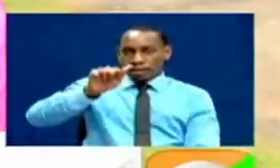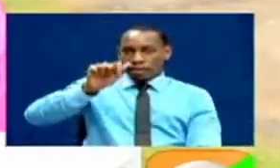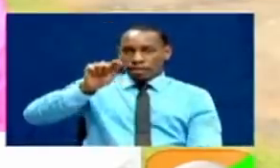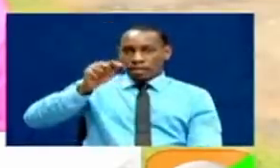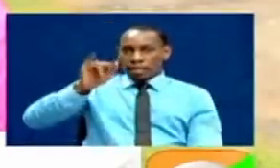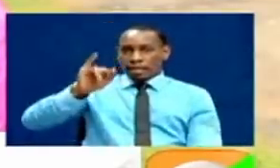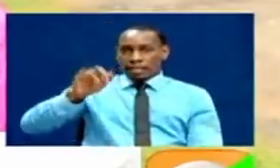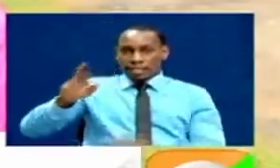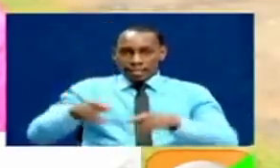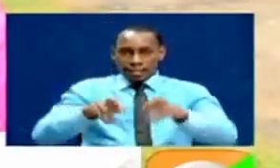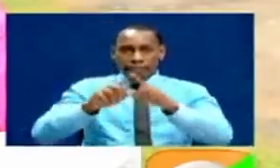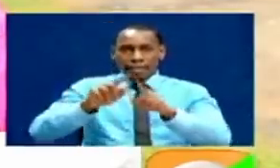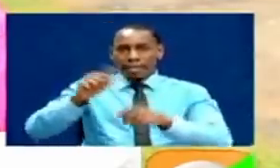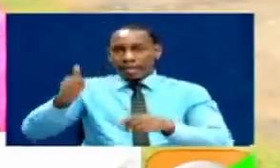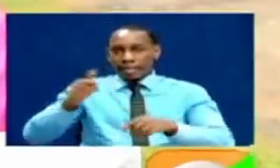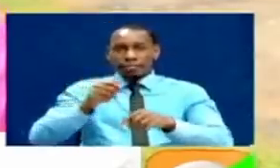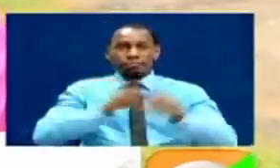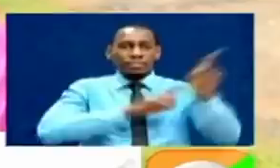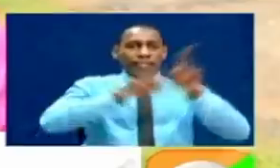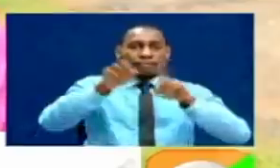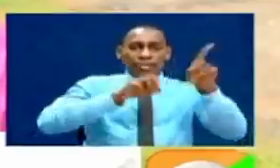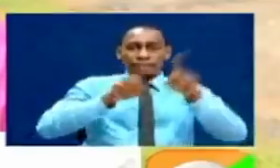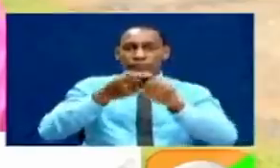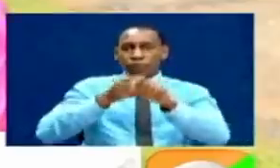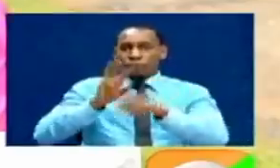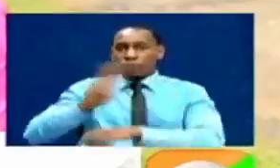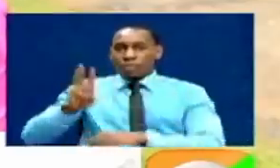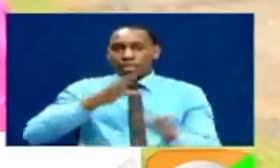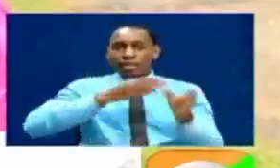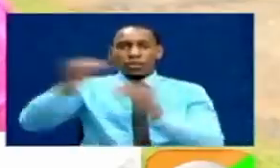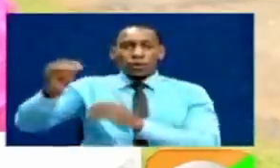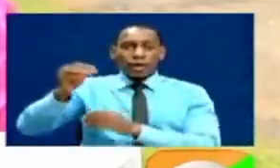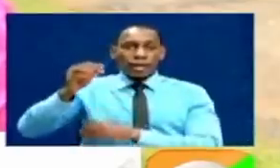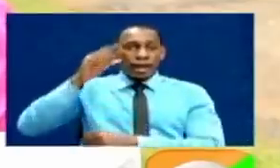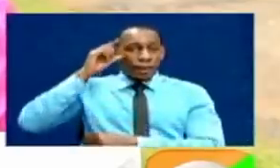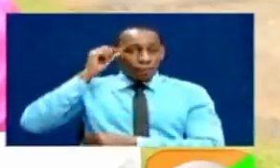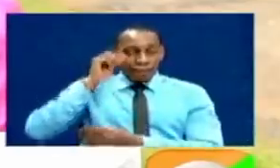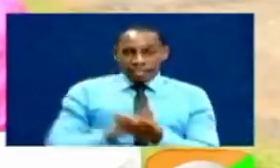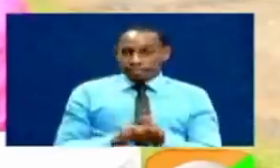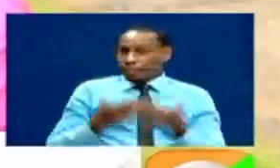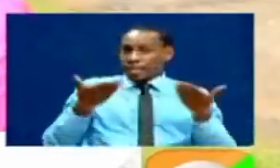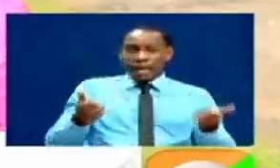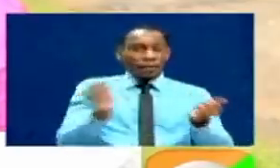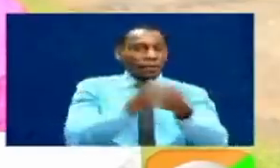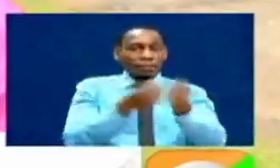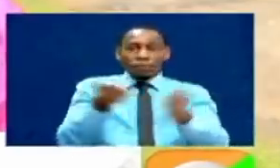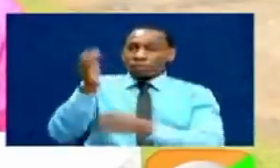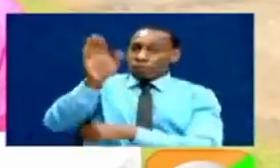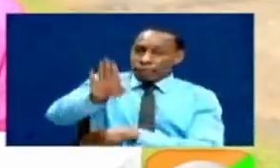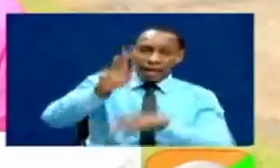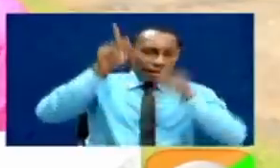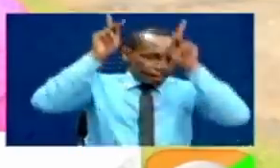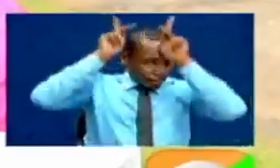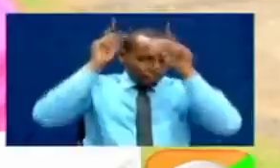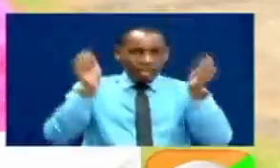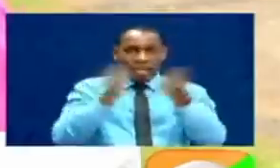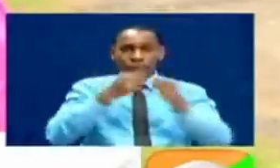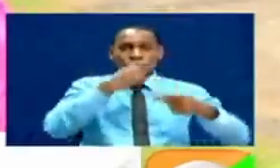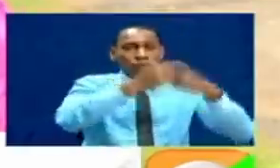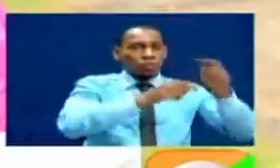Lakini kuna wale ambao walikuwa wametoka eneo la magharibi wakielekea Mombasa. Sasa hawezi wakarudi Kakamega na wala